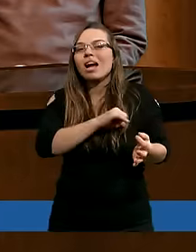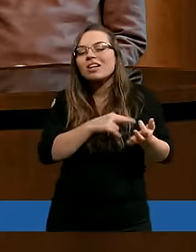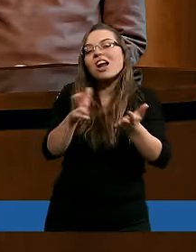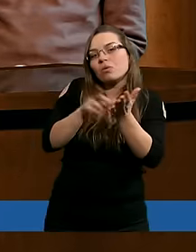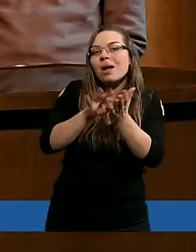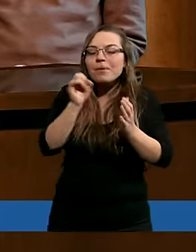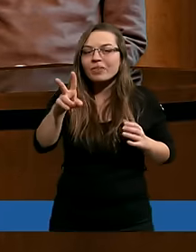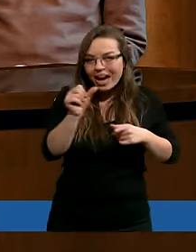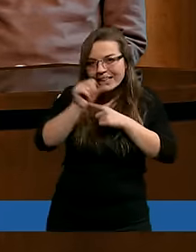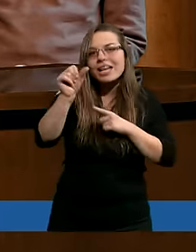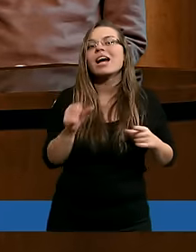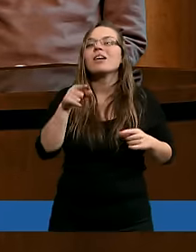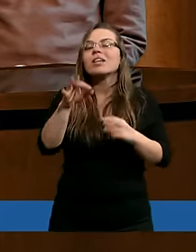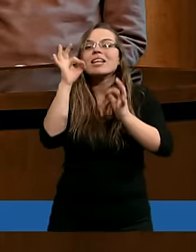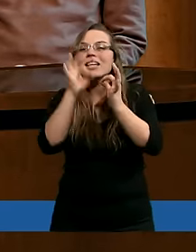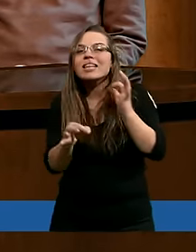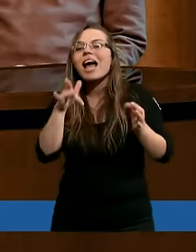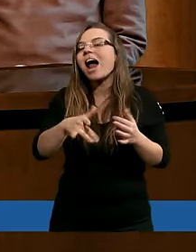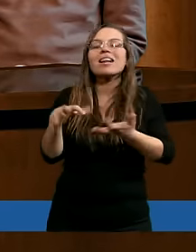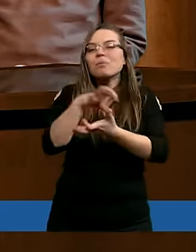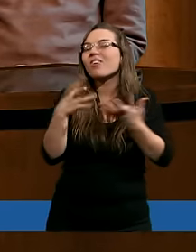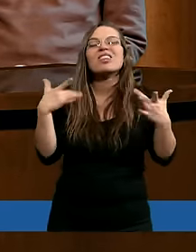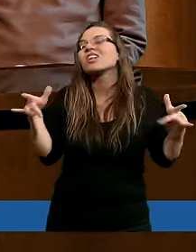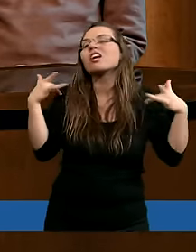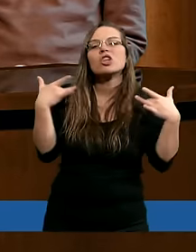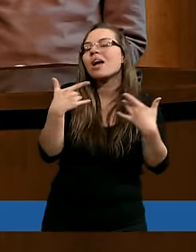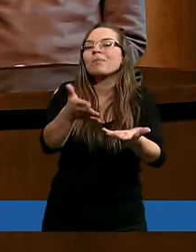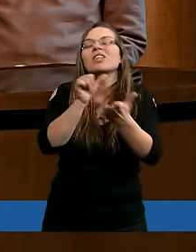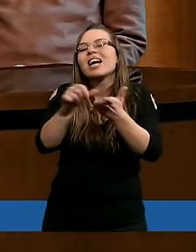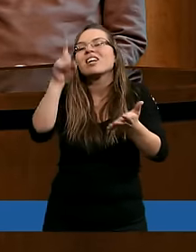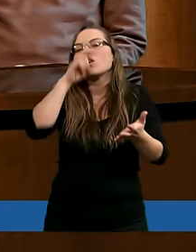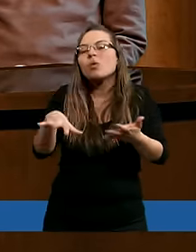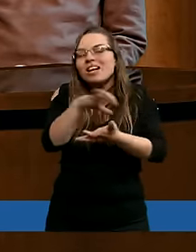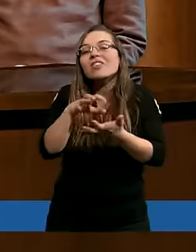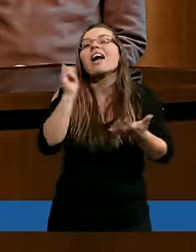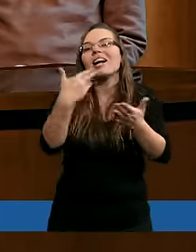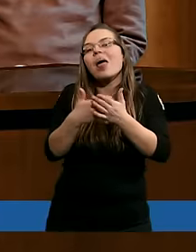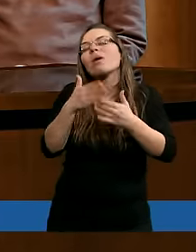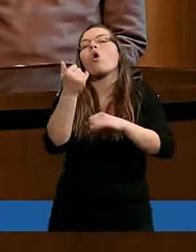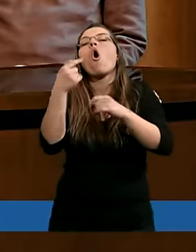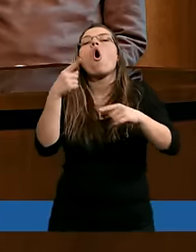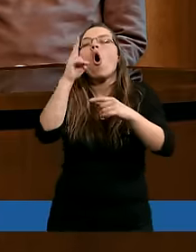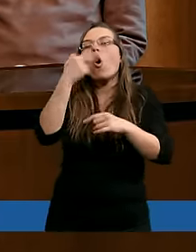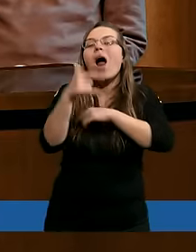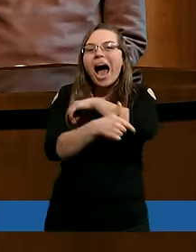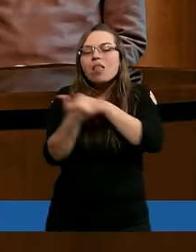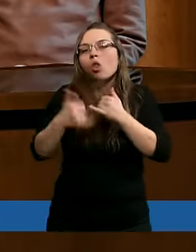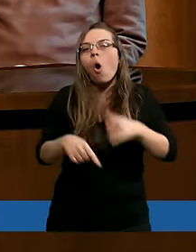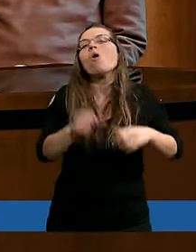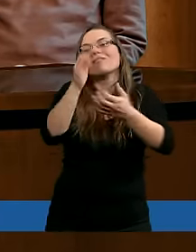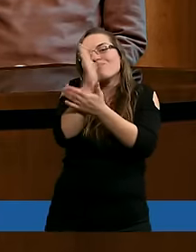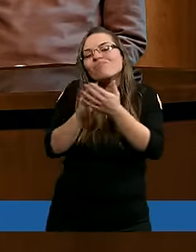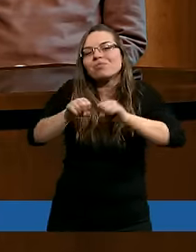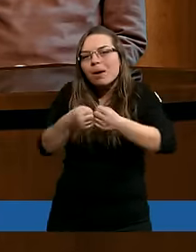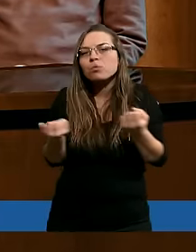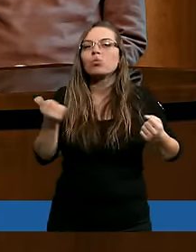sądzę, żeby w niebie, w idealnym świecie takie coś miało miejsce. Rozbijał kolano. Tak. Natomiast